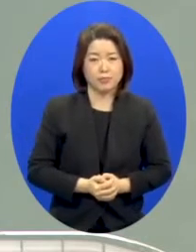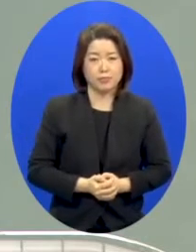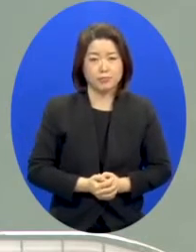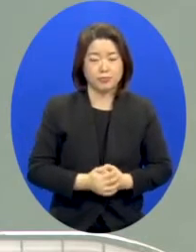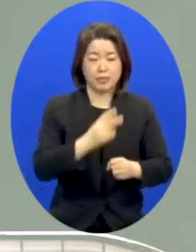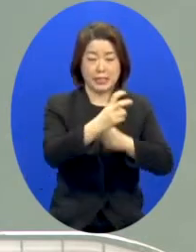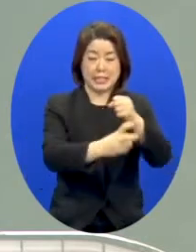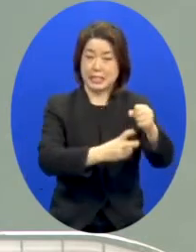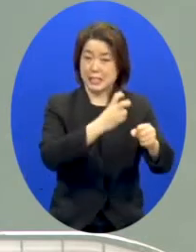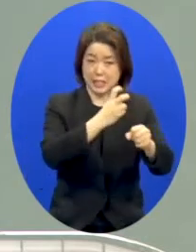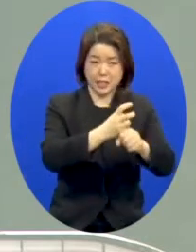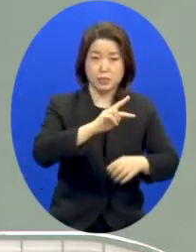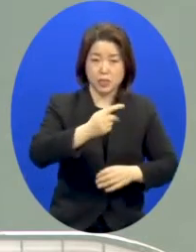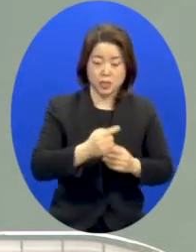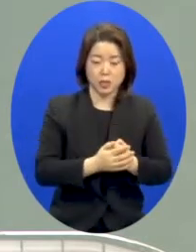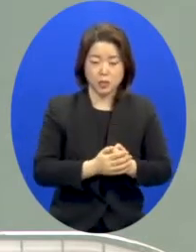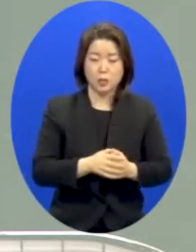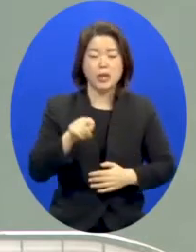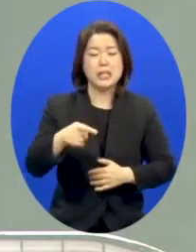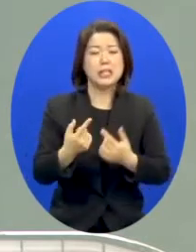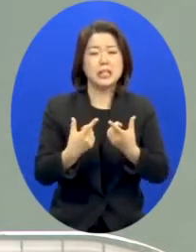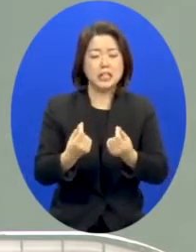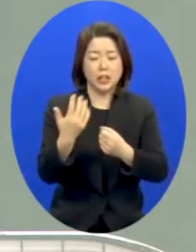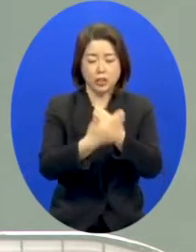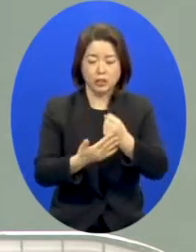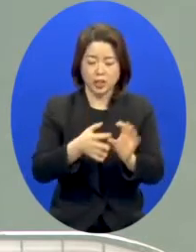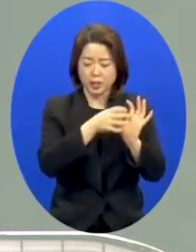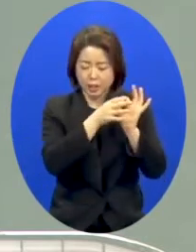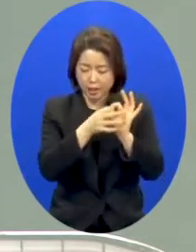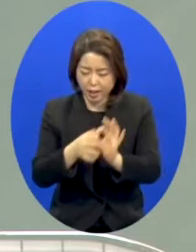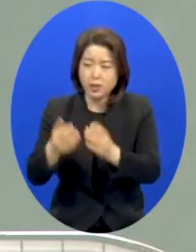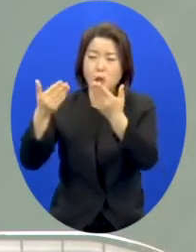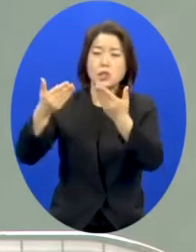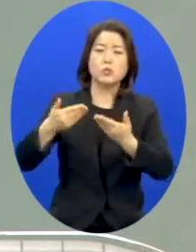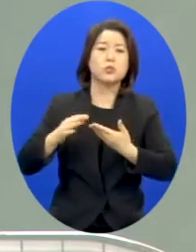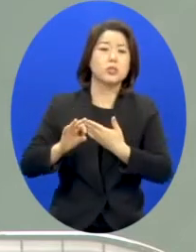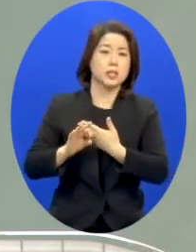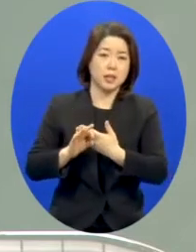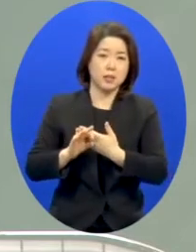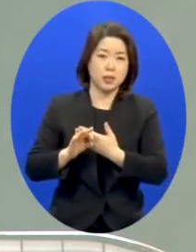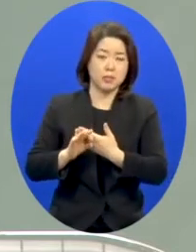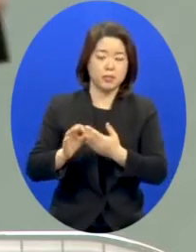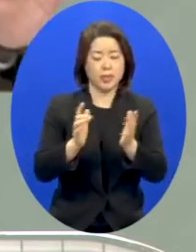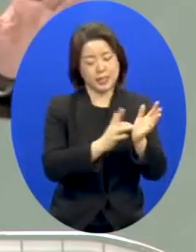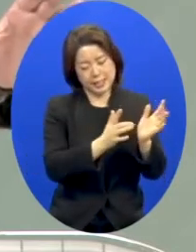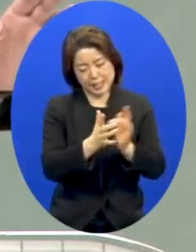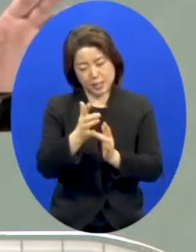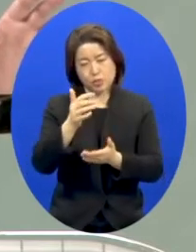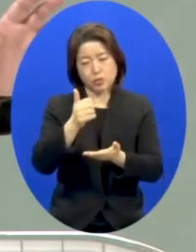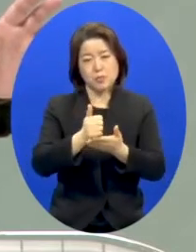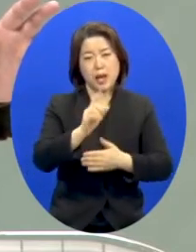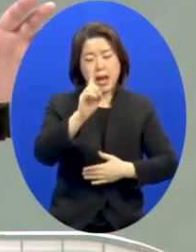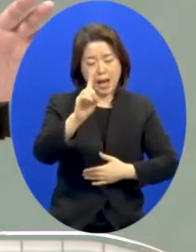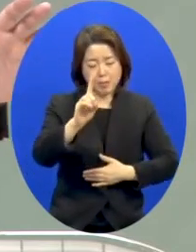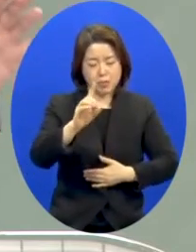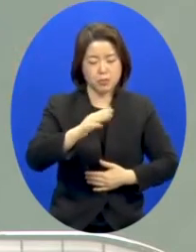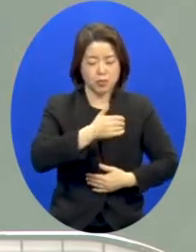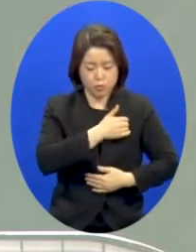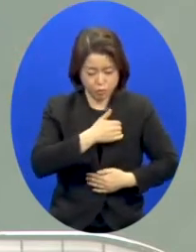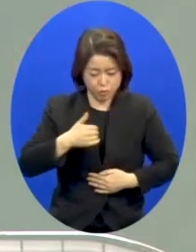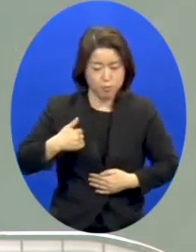20 년이라도 이런 은혜를 계속 내게 부어 주신 다면 예수님 한 분이면 진짜 충분합니다